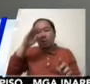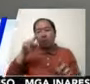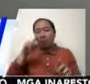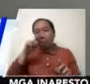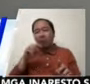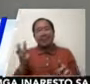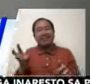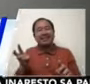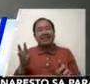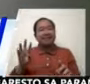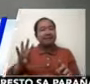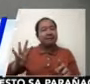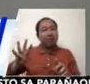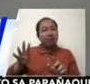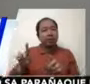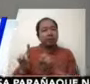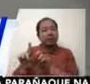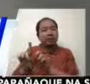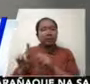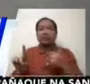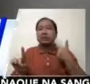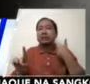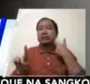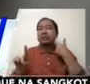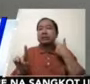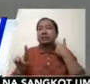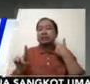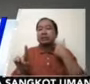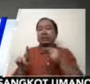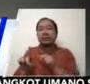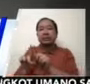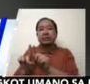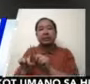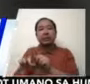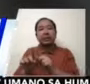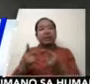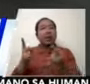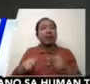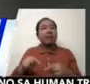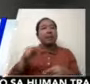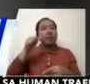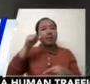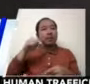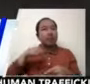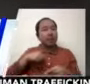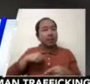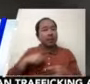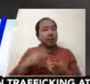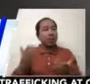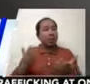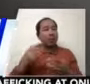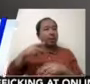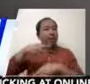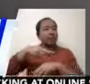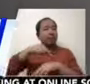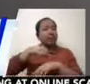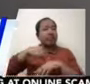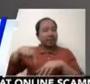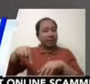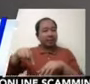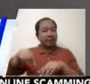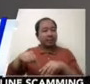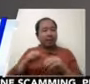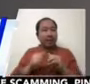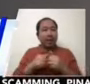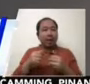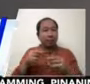Kasi kawawa naman yan, oh. May edad na yan eh. Kahapon ito nangyari sa Barangay San Antonio, Paranaque, para mapasukan ang suspect, isang pulis